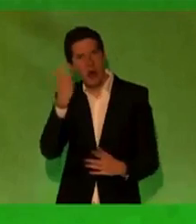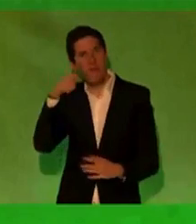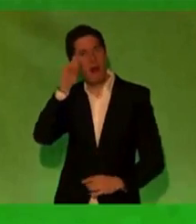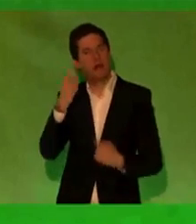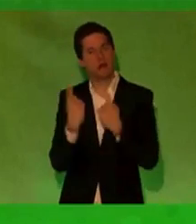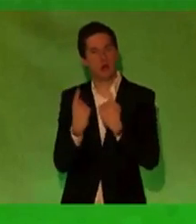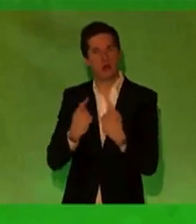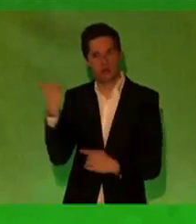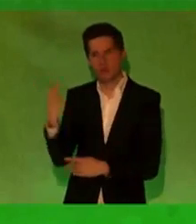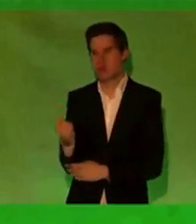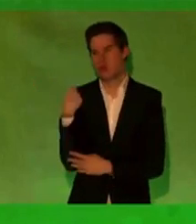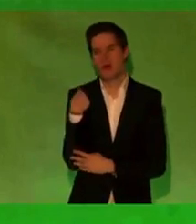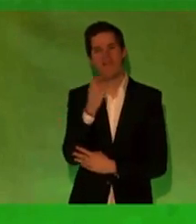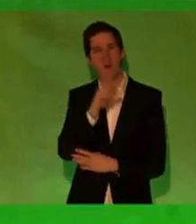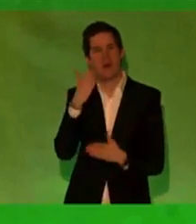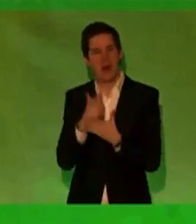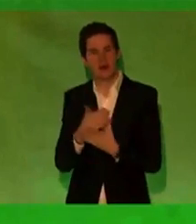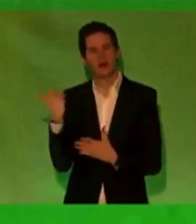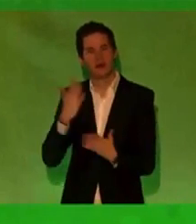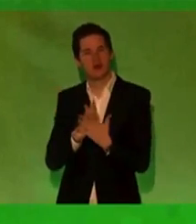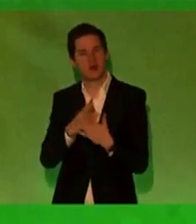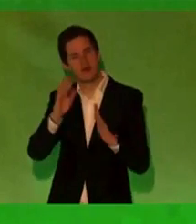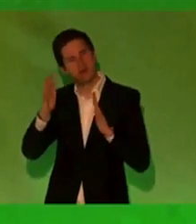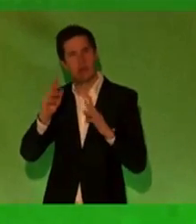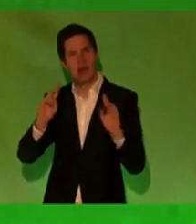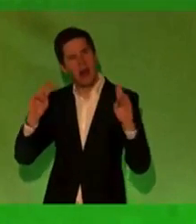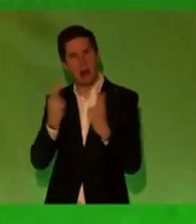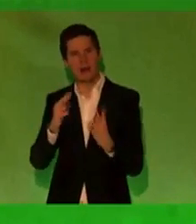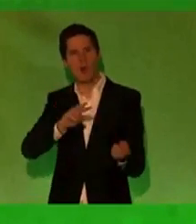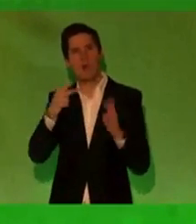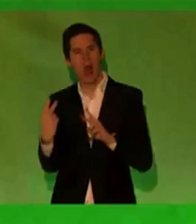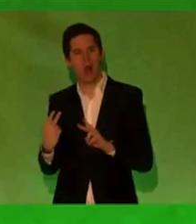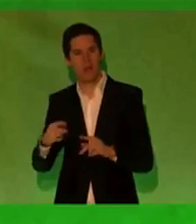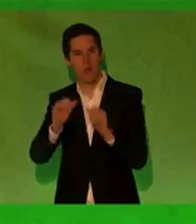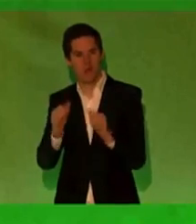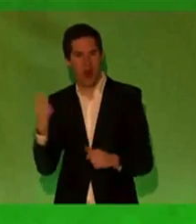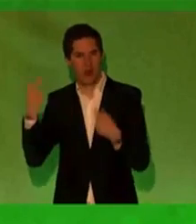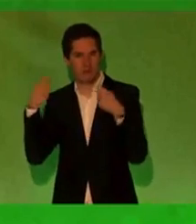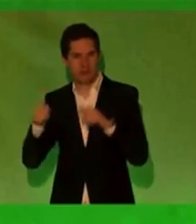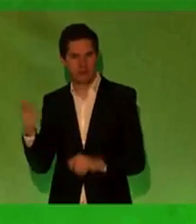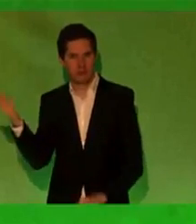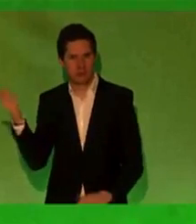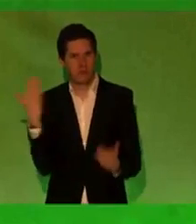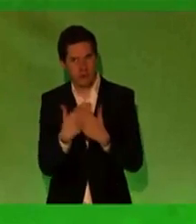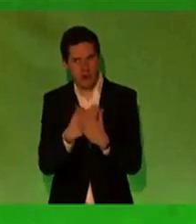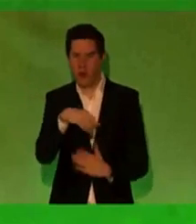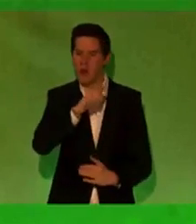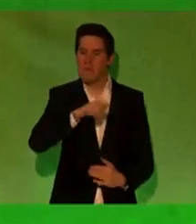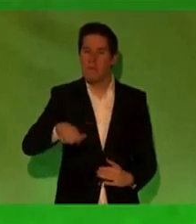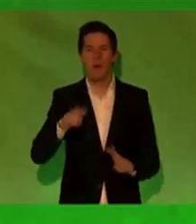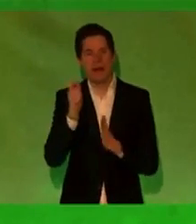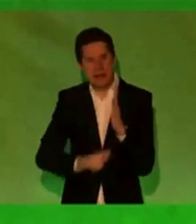am letzten Wochenende ein vergleichbares Umlagemodell beschlossen. Warum soll ein Bürgerticket nicht in